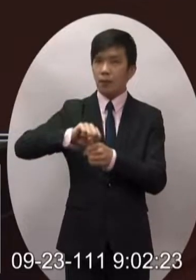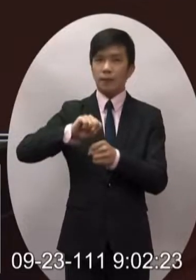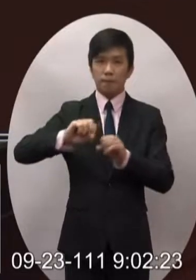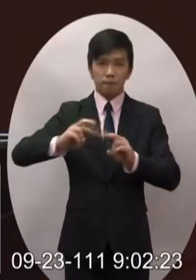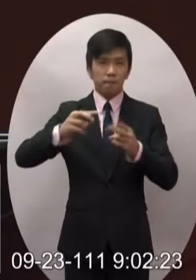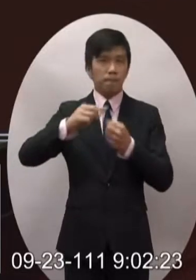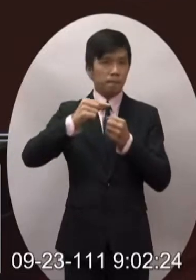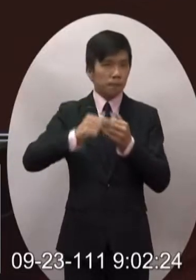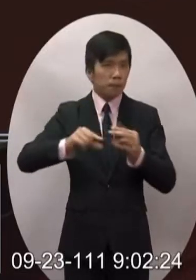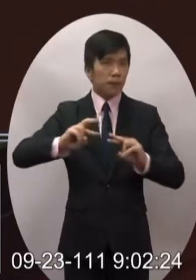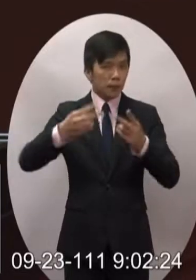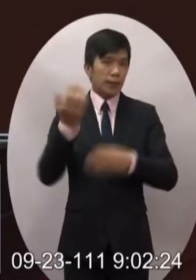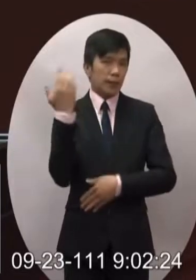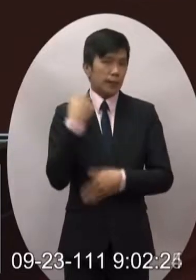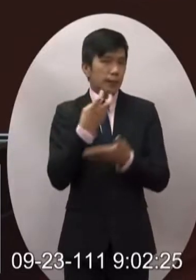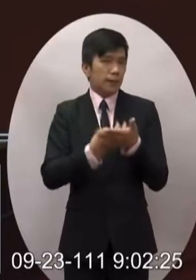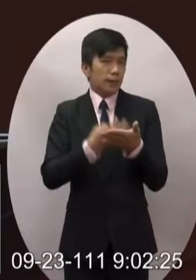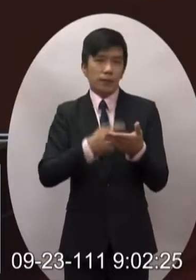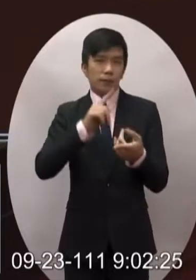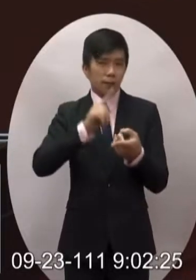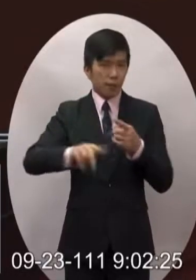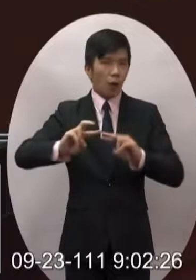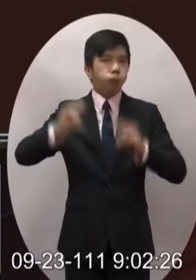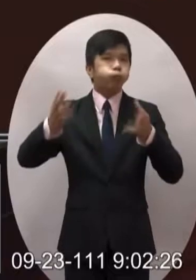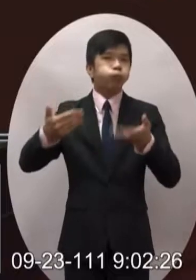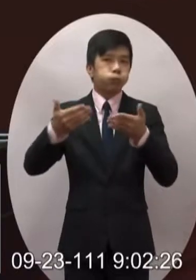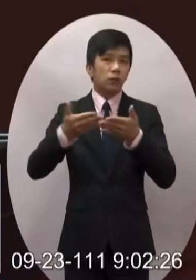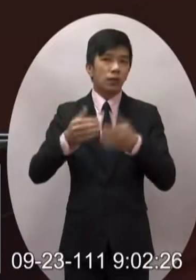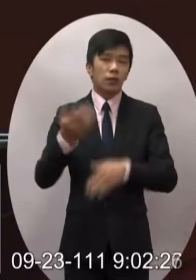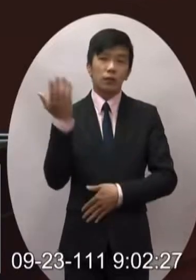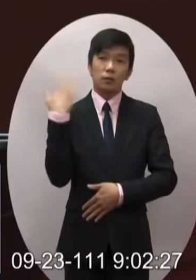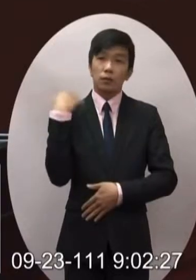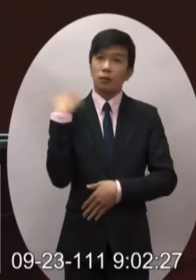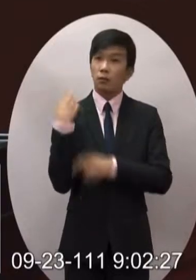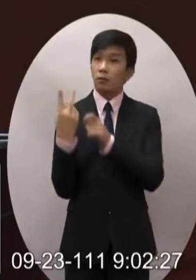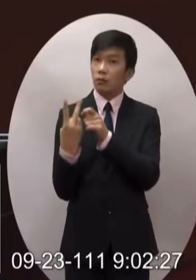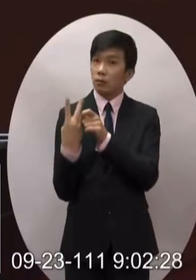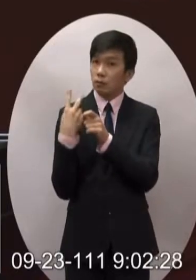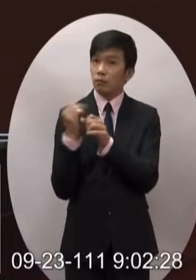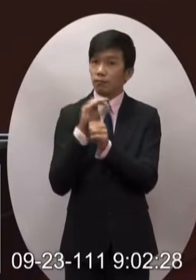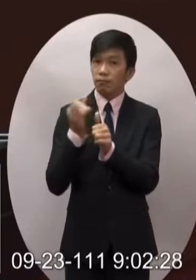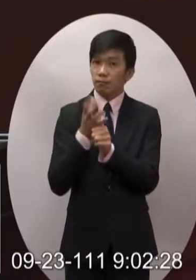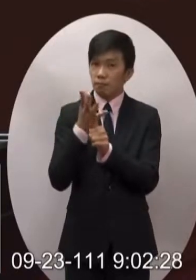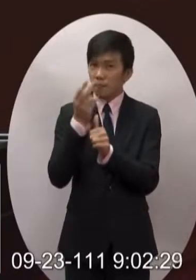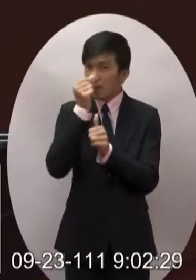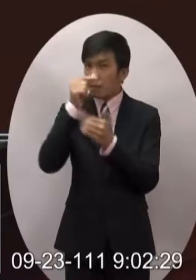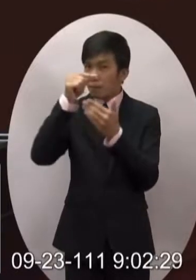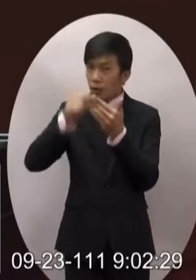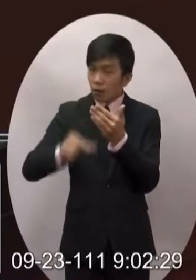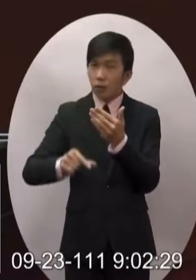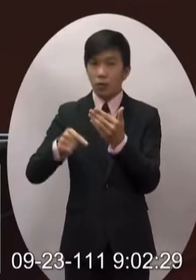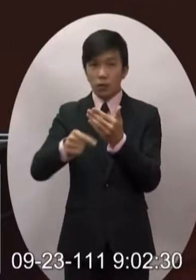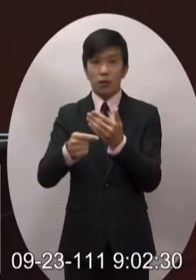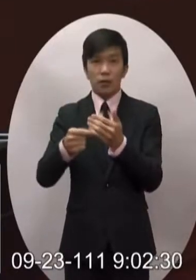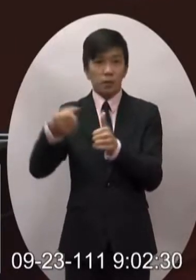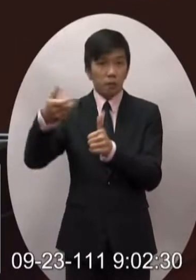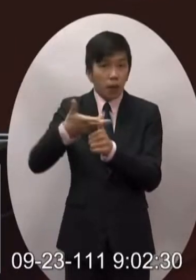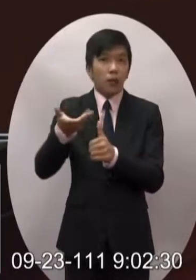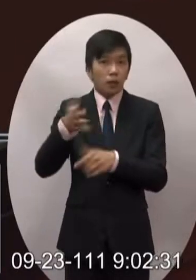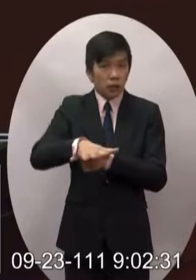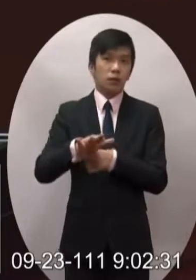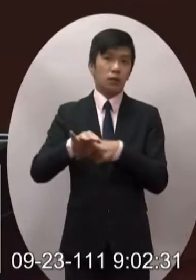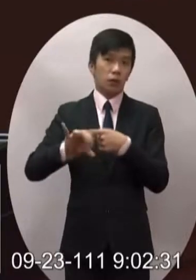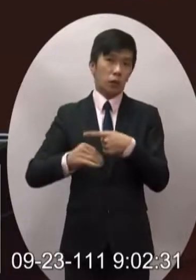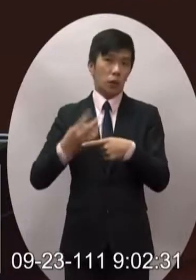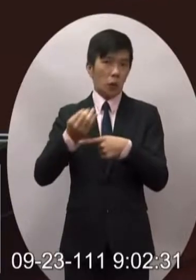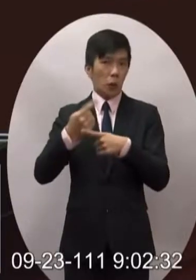管制规定。两年前本院制定新冠肺炎特殊条例时，新冠肺炎的致死率很高，国内